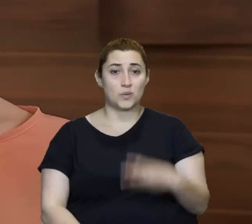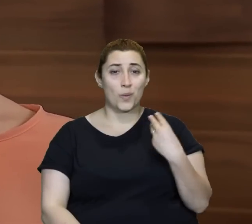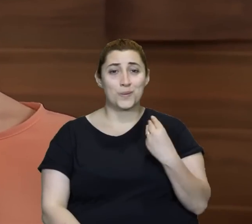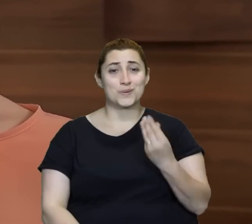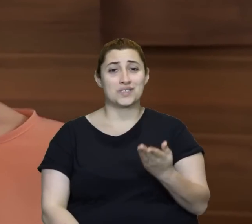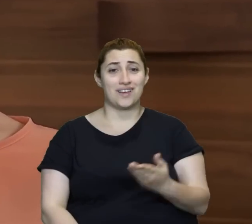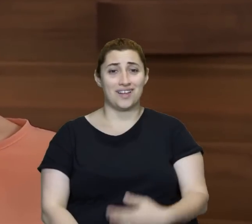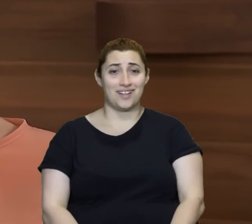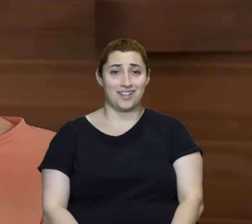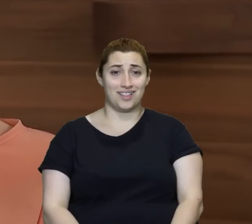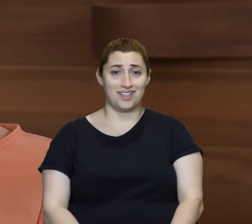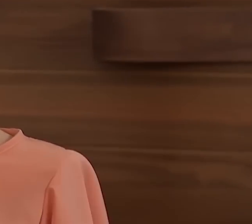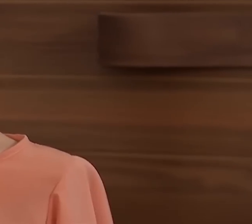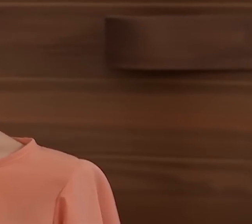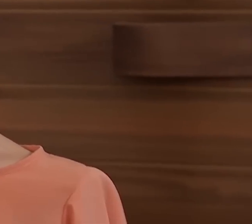güzel.